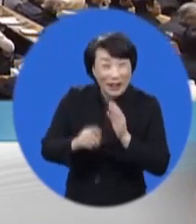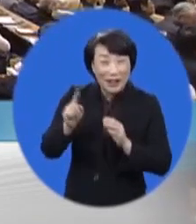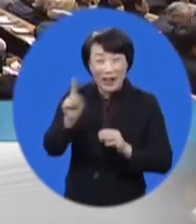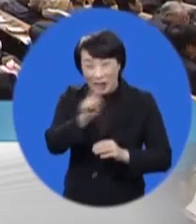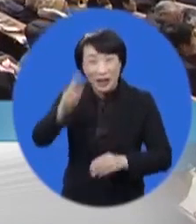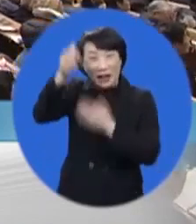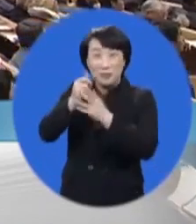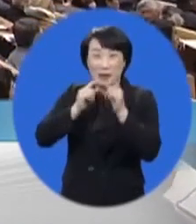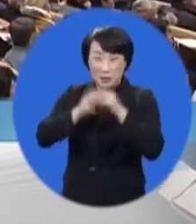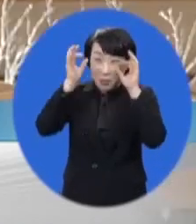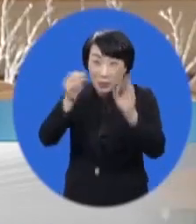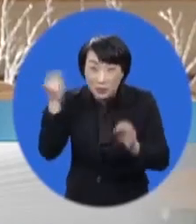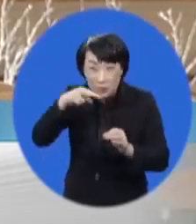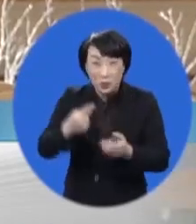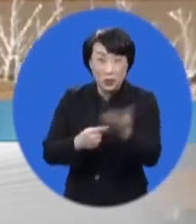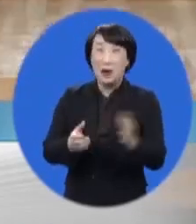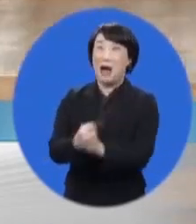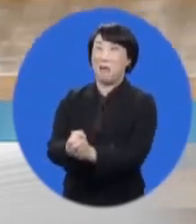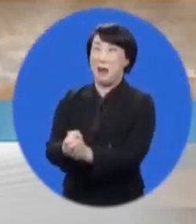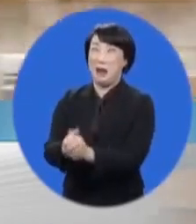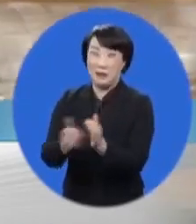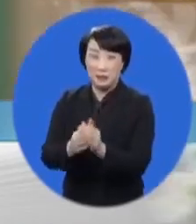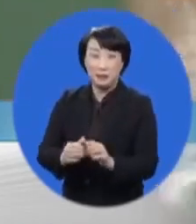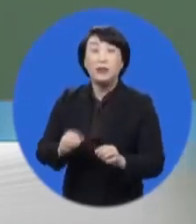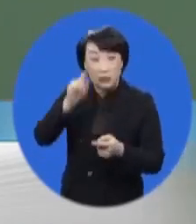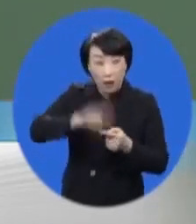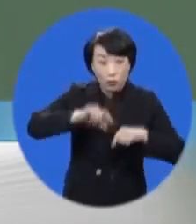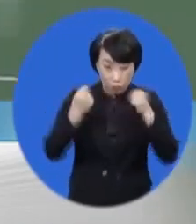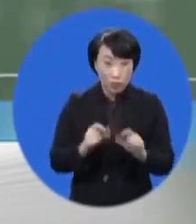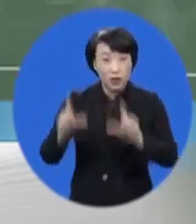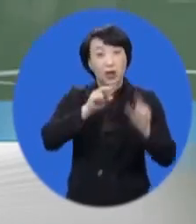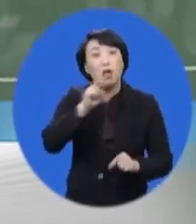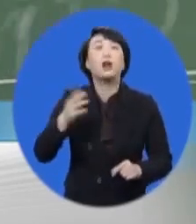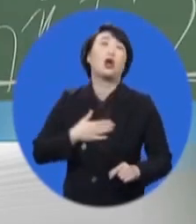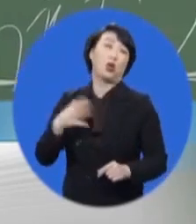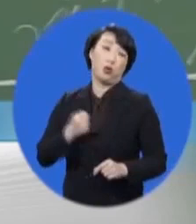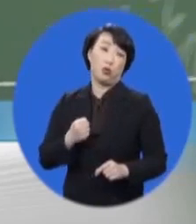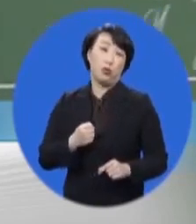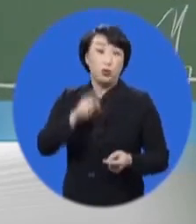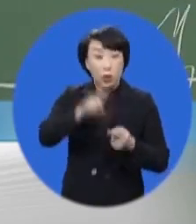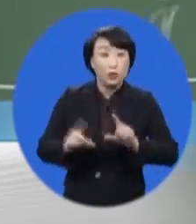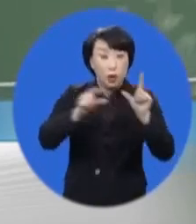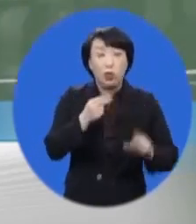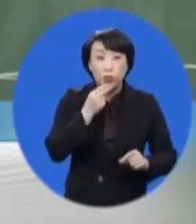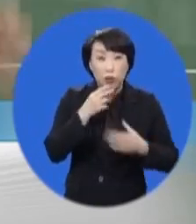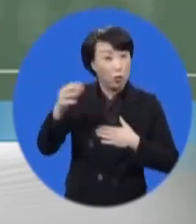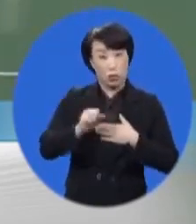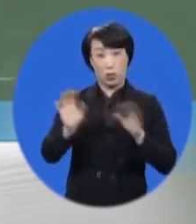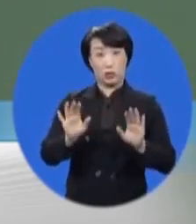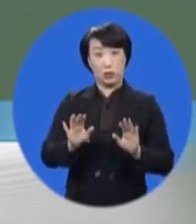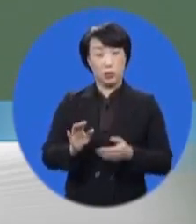하나님 말씀을 들어도 아멘하고 살아야 내 거요. 아멘. 안 사람은 내 것이 아니잖아요.